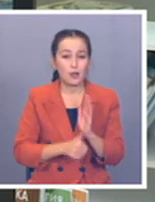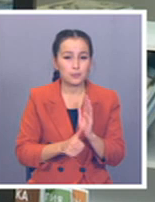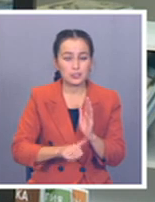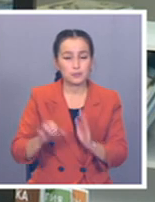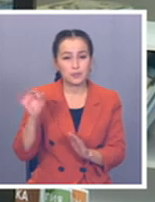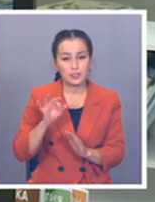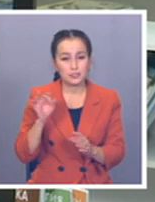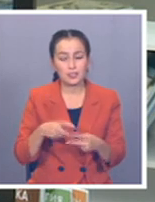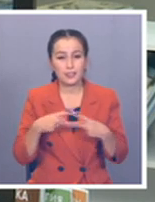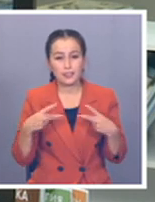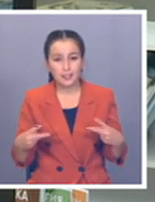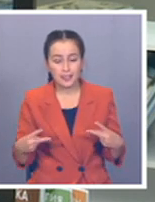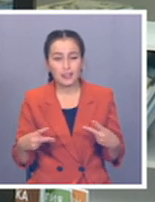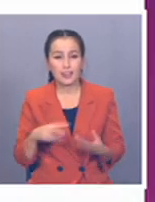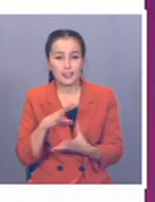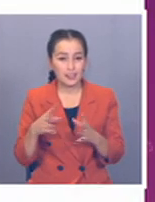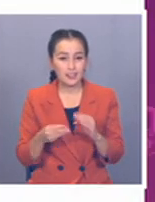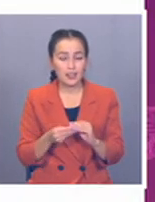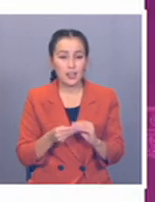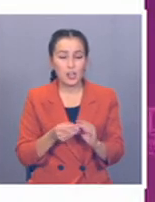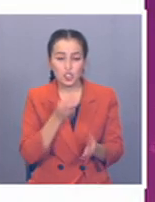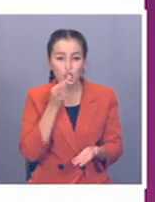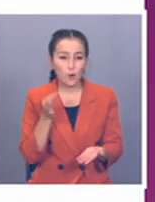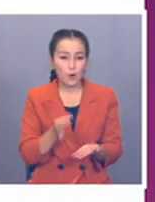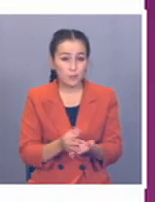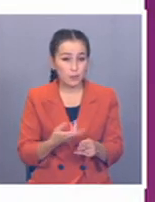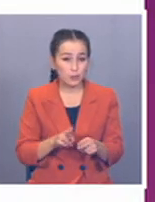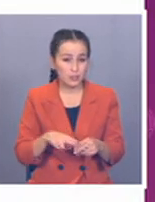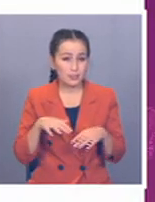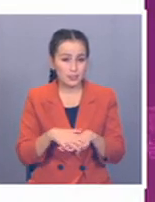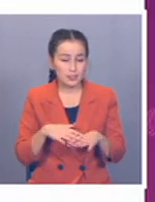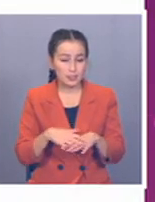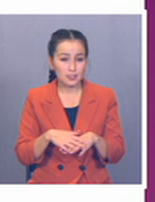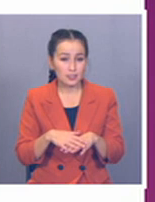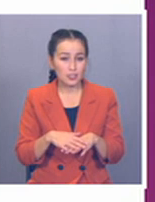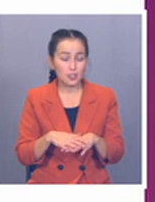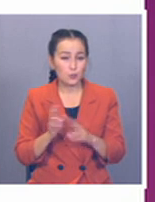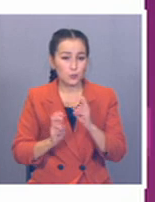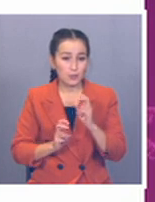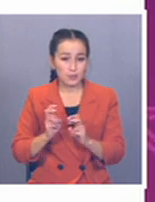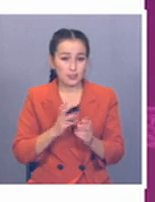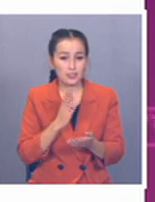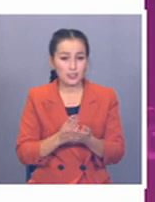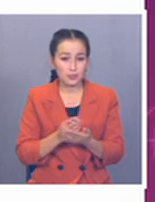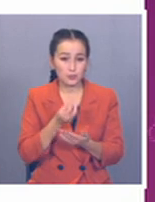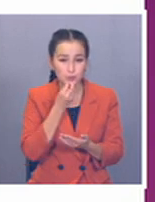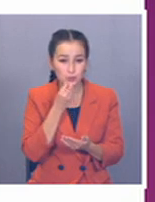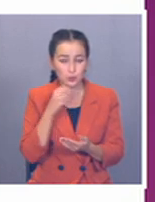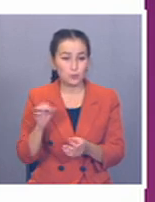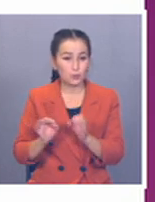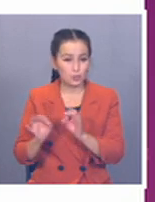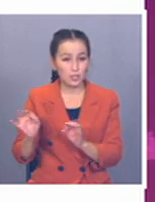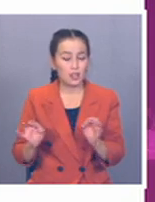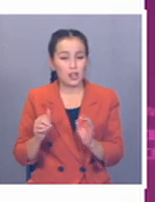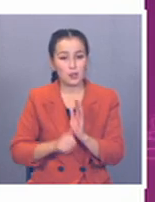байқаймыз. Ендеше, бұл есептің жауабы, яғни асбұршақ тұқымының өнімділігі 60%-ке тең.